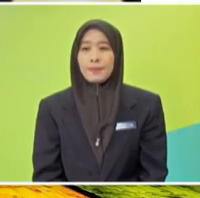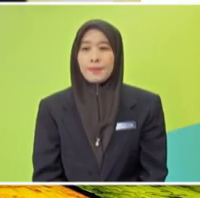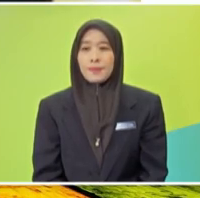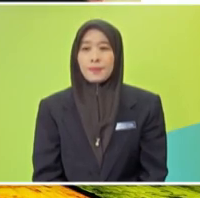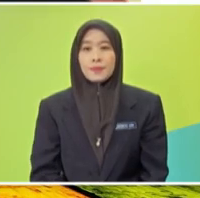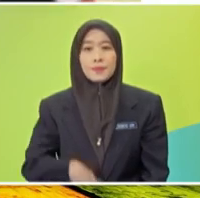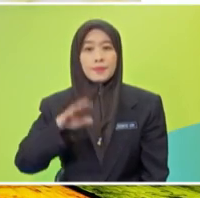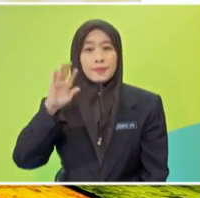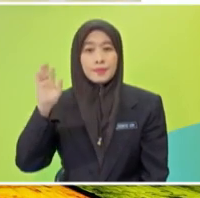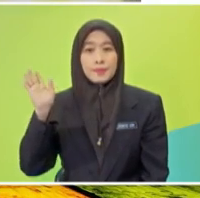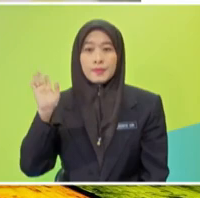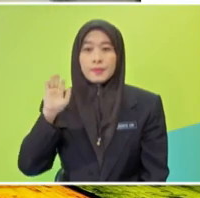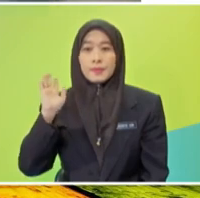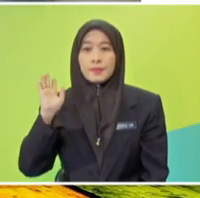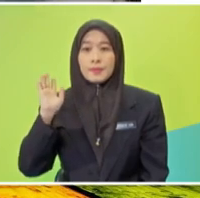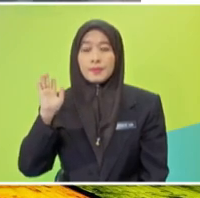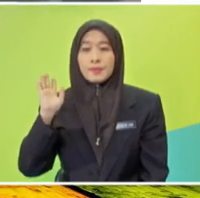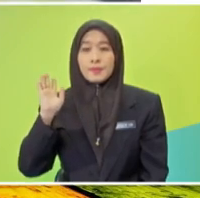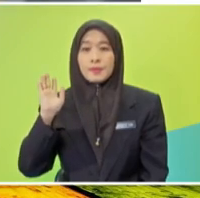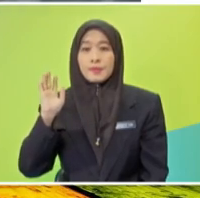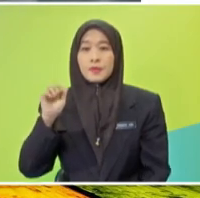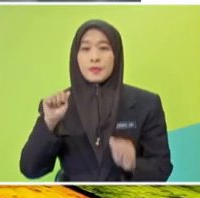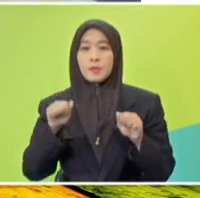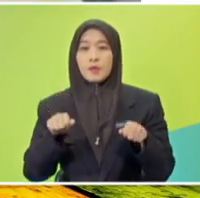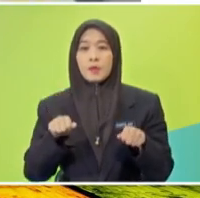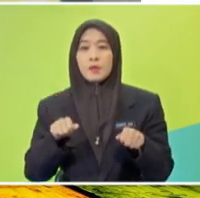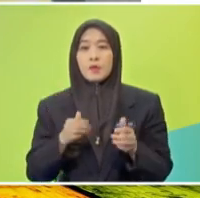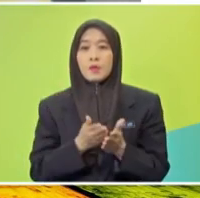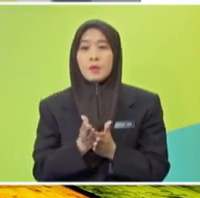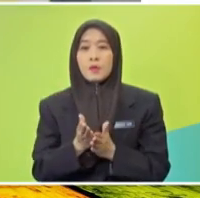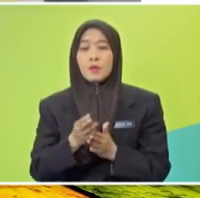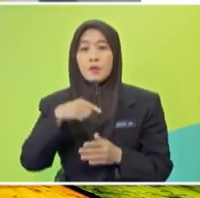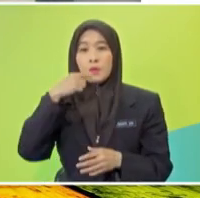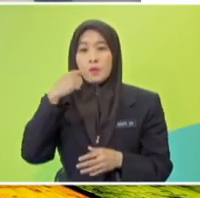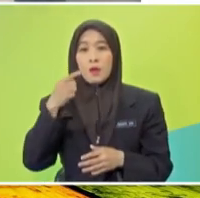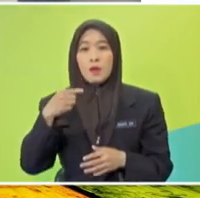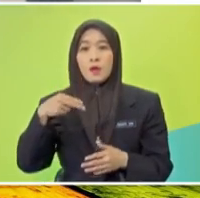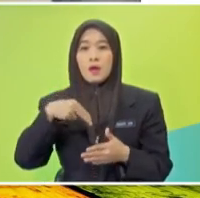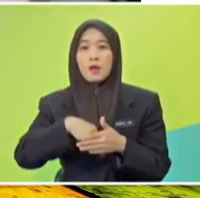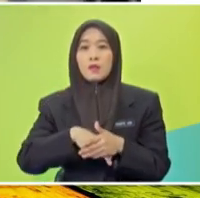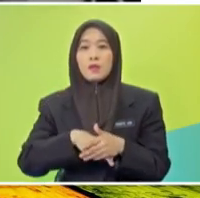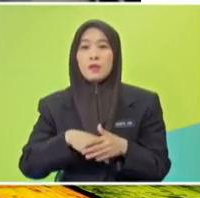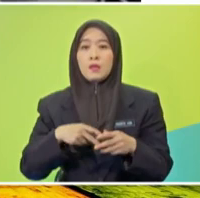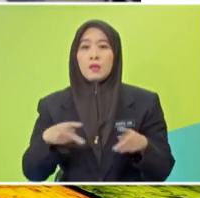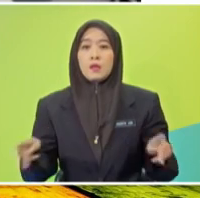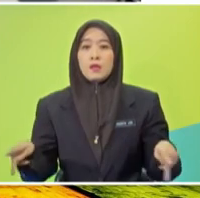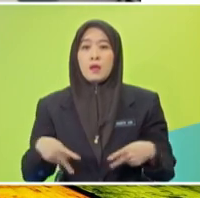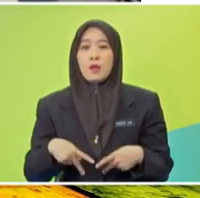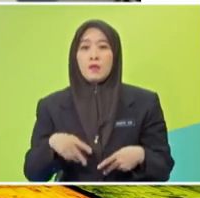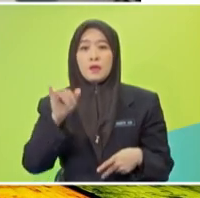Hai boleh turun tak Sebutkan hasil Craft yang kamu tahu